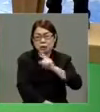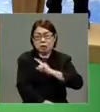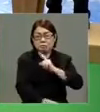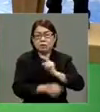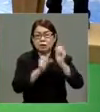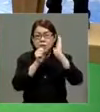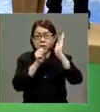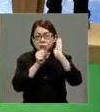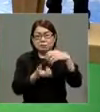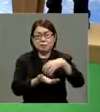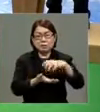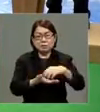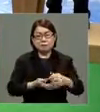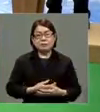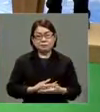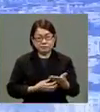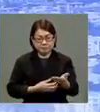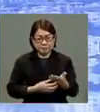บคครับ